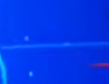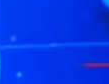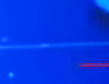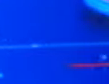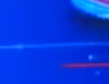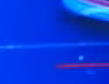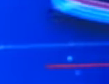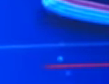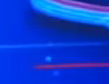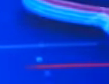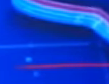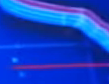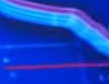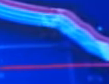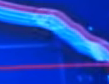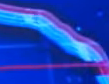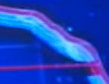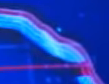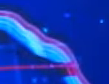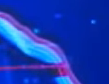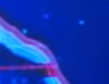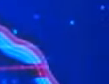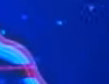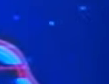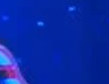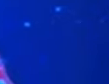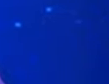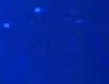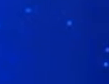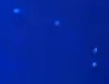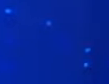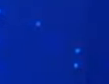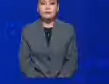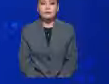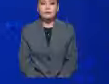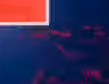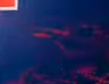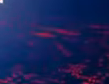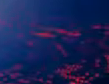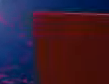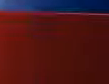Здравствуйте. В эфире новости на телеканале «Астана», в студии Анара Сюмбаева. В начале выпуска коротко о главном.